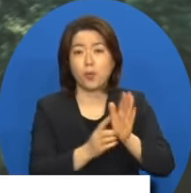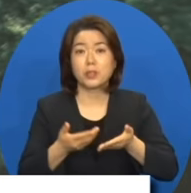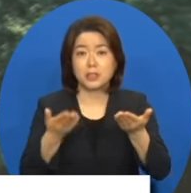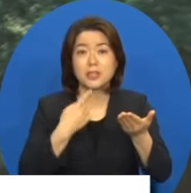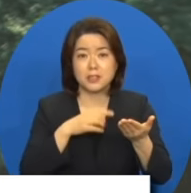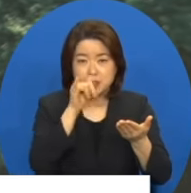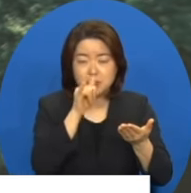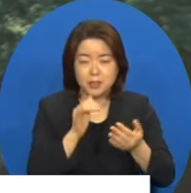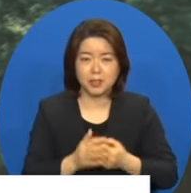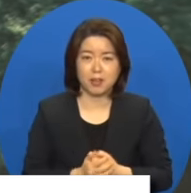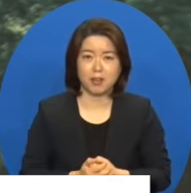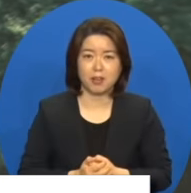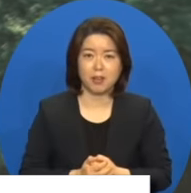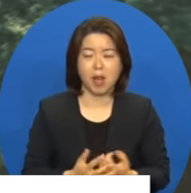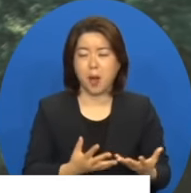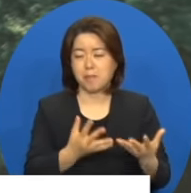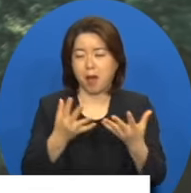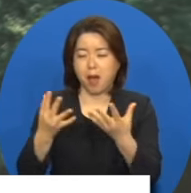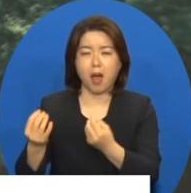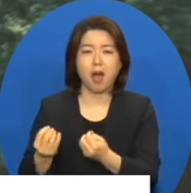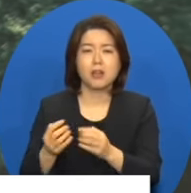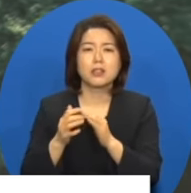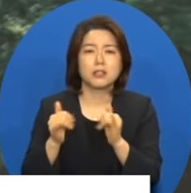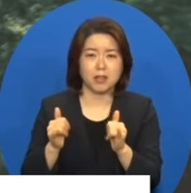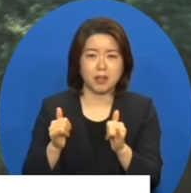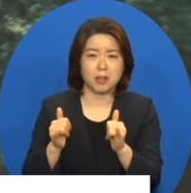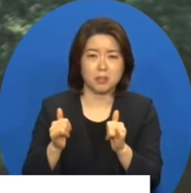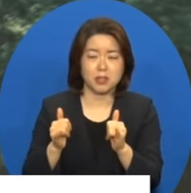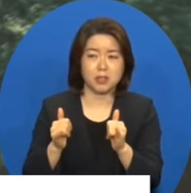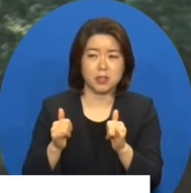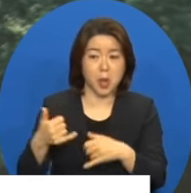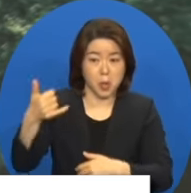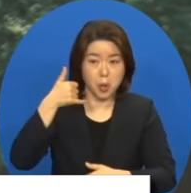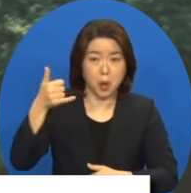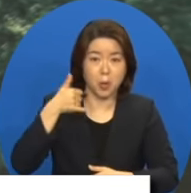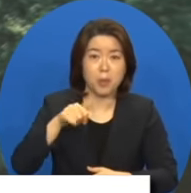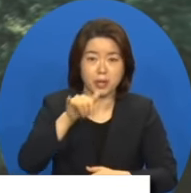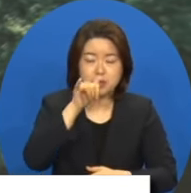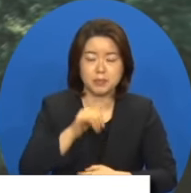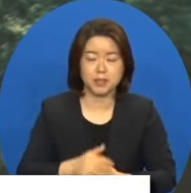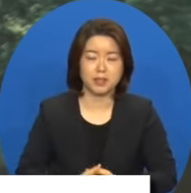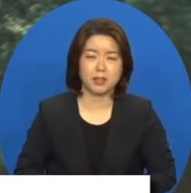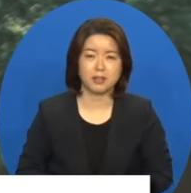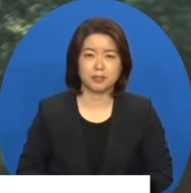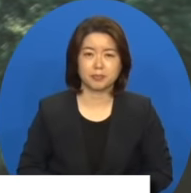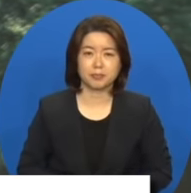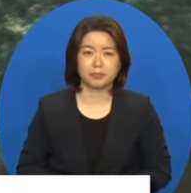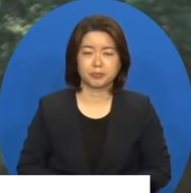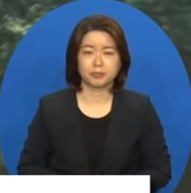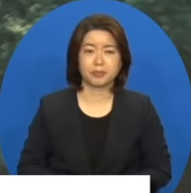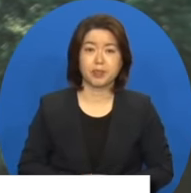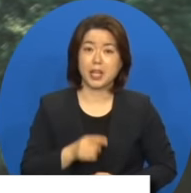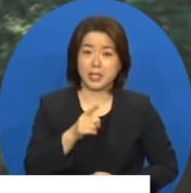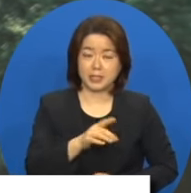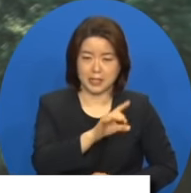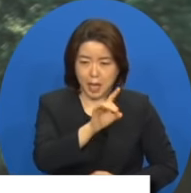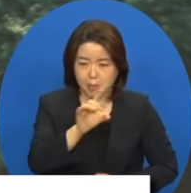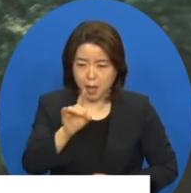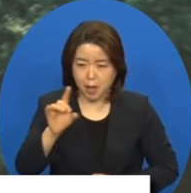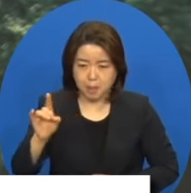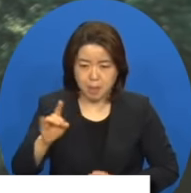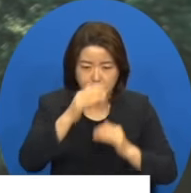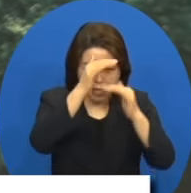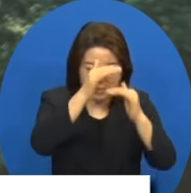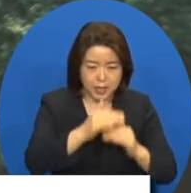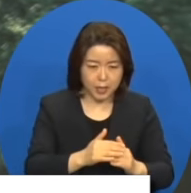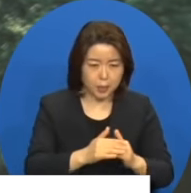드렸는데 참 많은 분들이 그렇게 하시겠다고 연락을 오셨어요. 그 한 분 한 분의 사정을